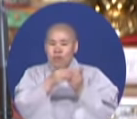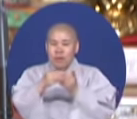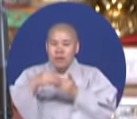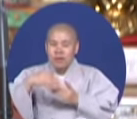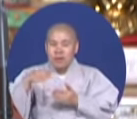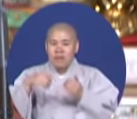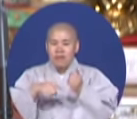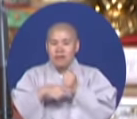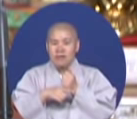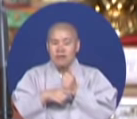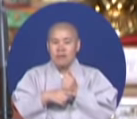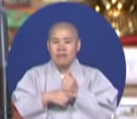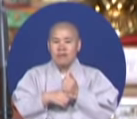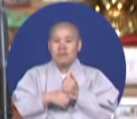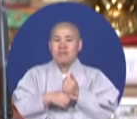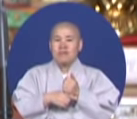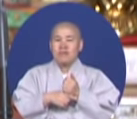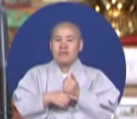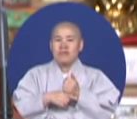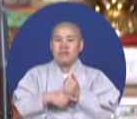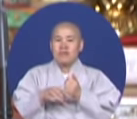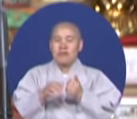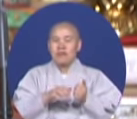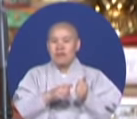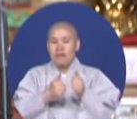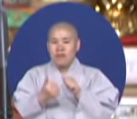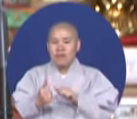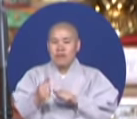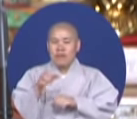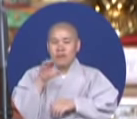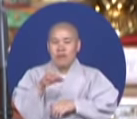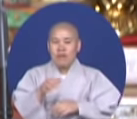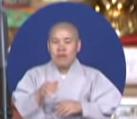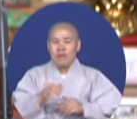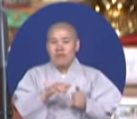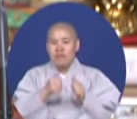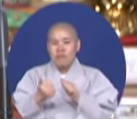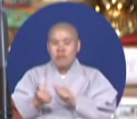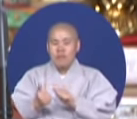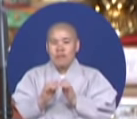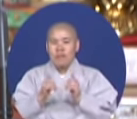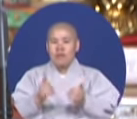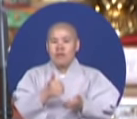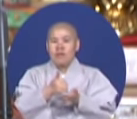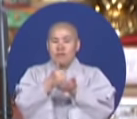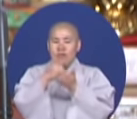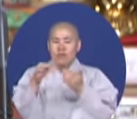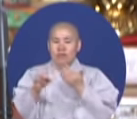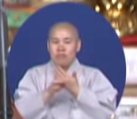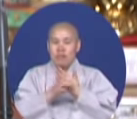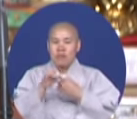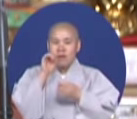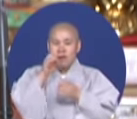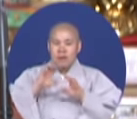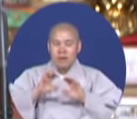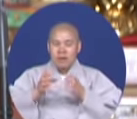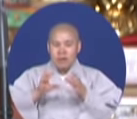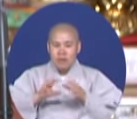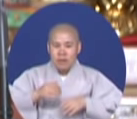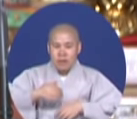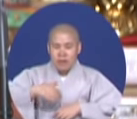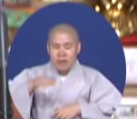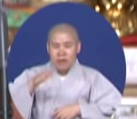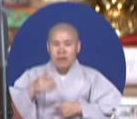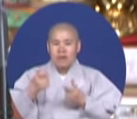이제 감로단에다가 이제 영가를 턱 모시면 바로 지금 극락세계 가신 거예요. 그런 믿음을 가지고 제사를 지내야 되는